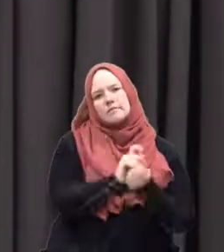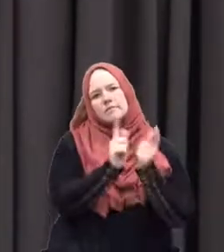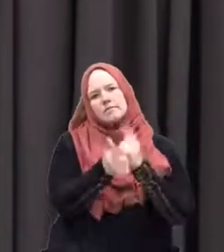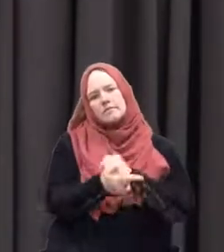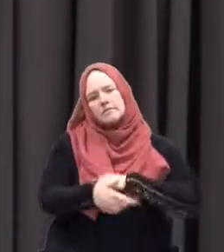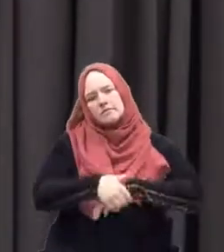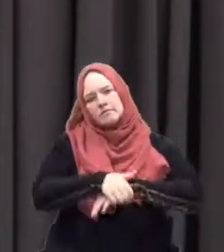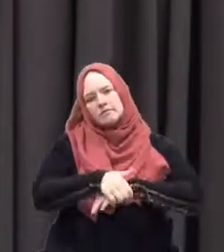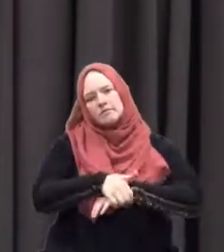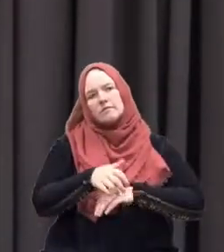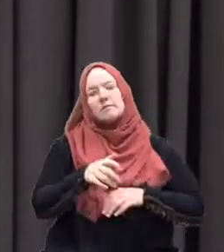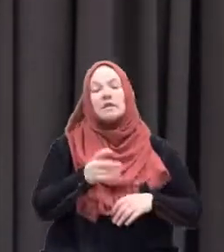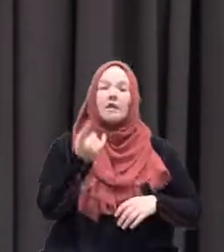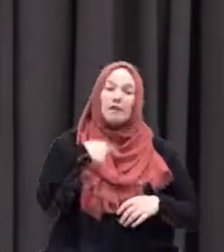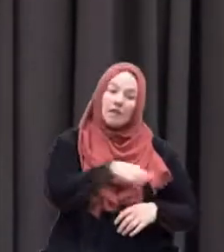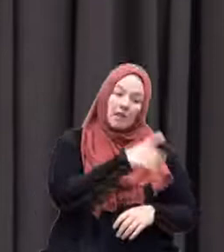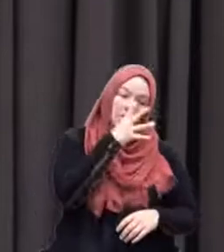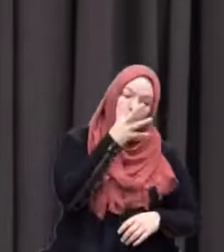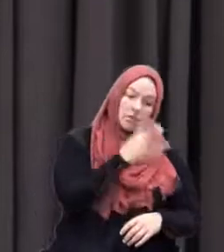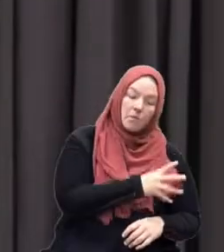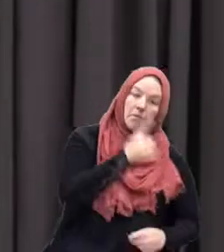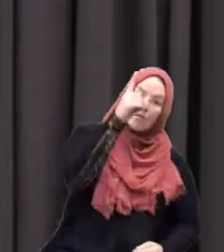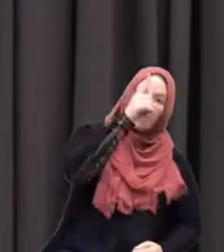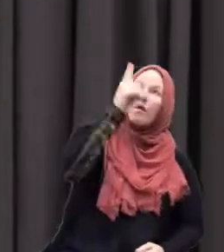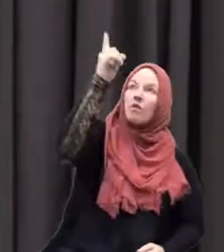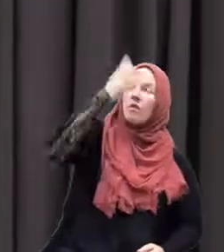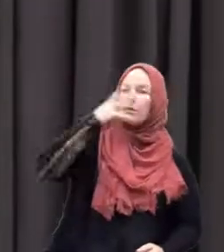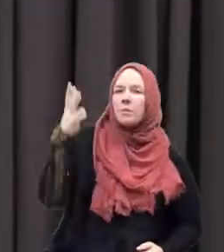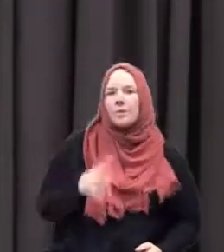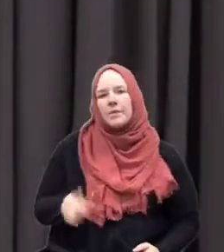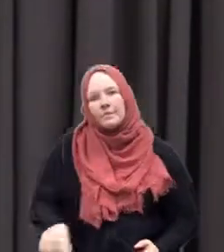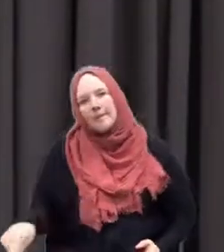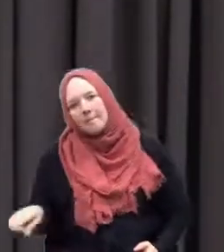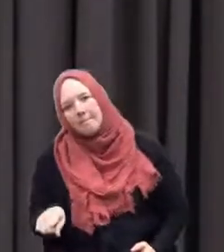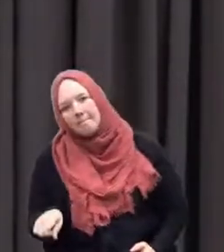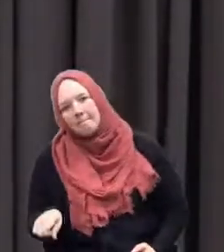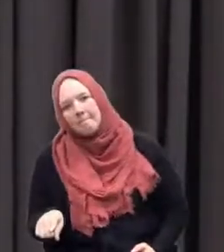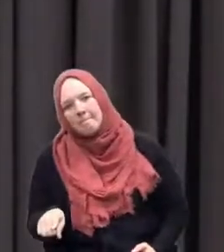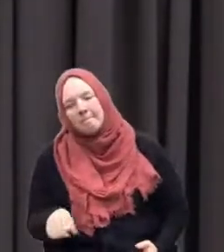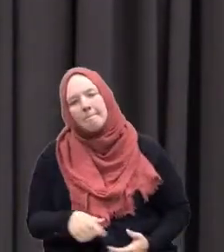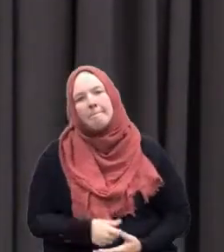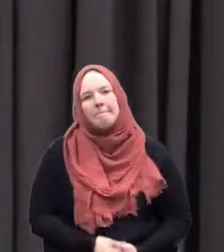اللَّهَ فَنَسِيَهُمْ. They ignored Allah, Allah ignored them.